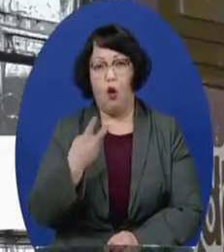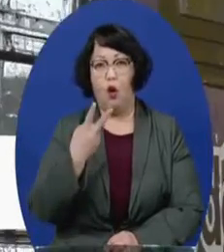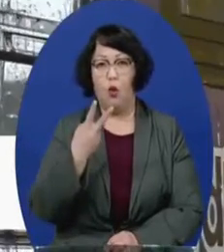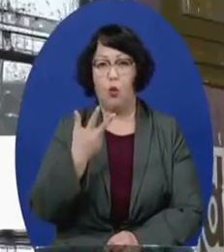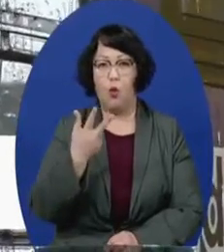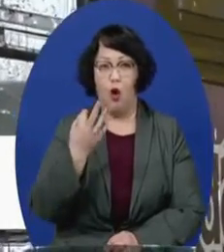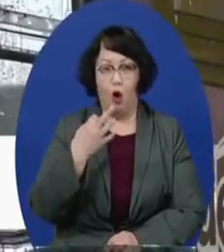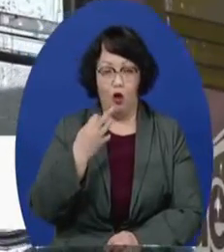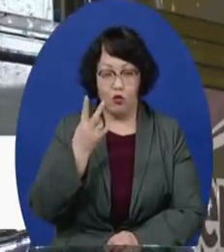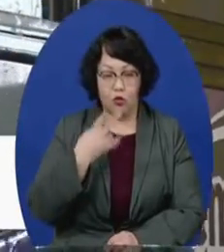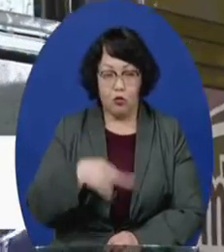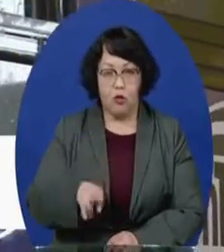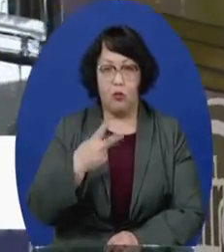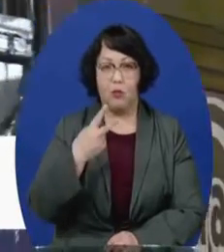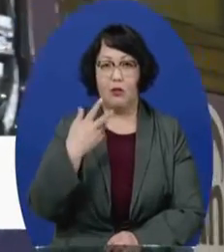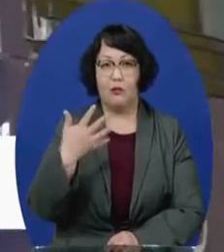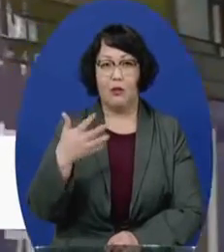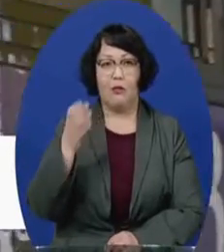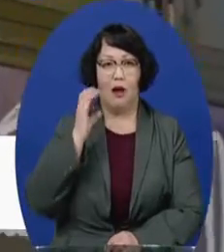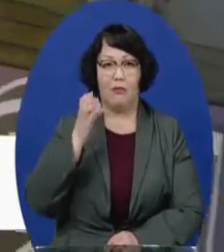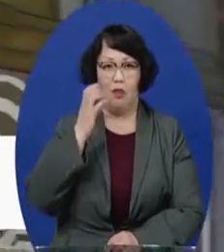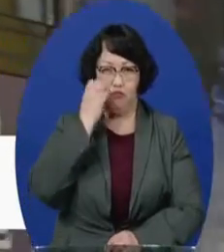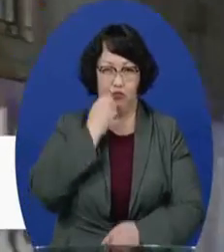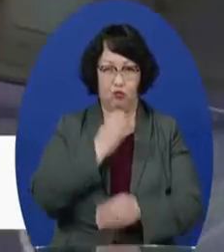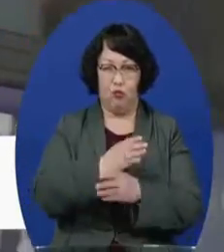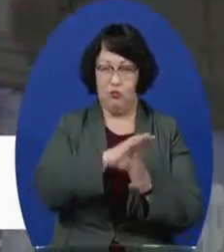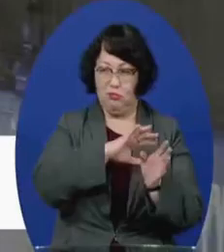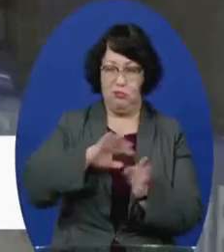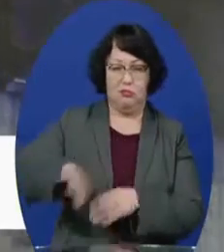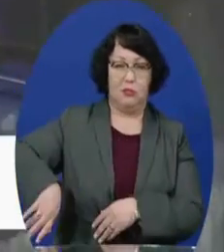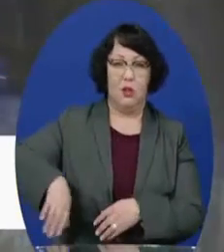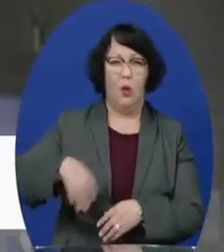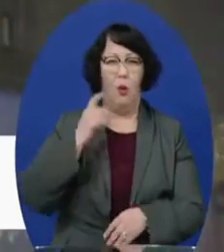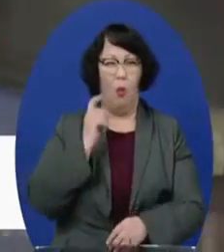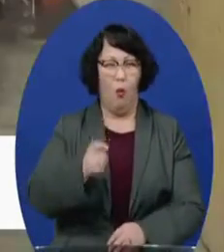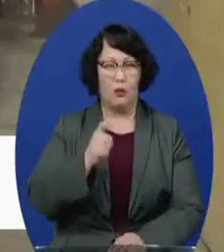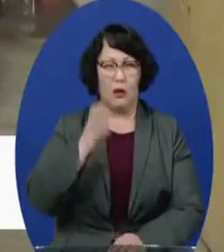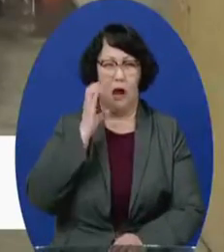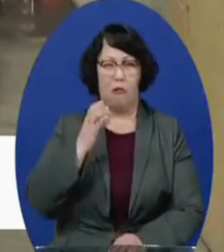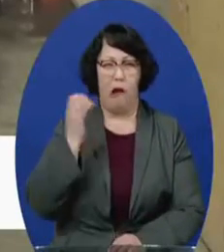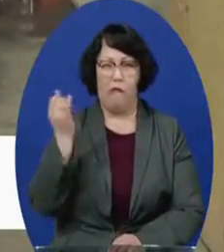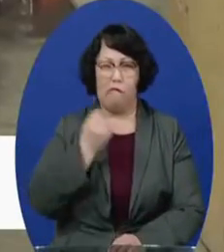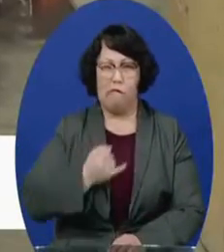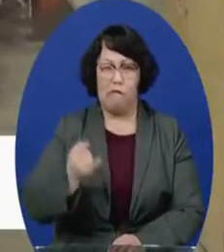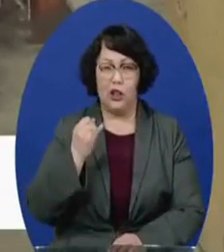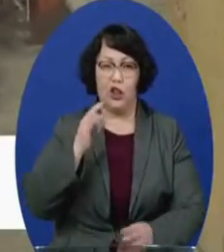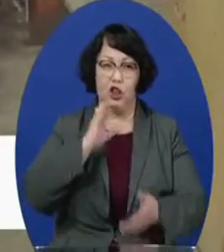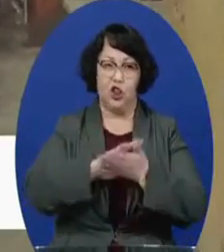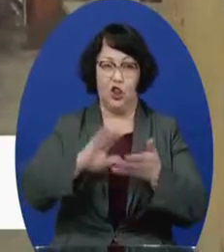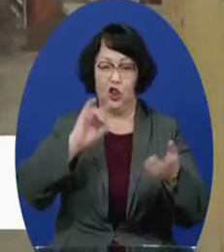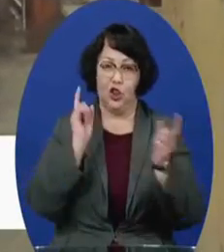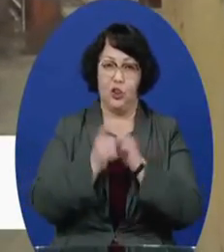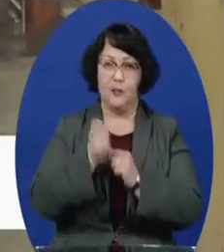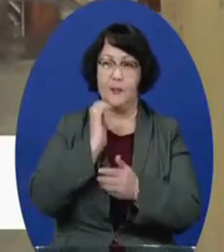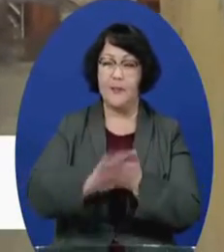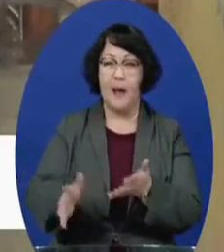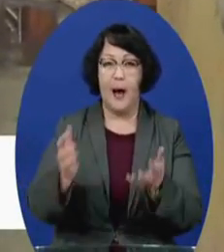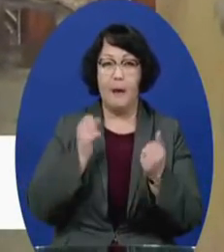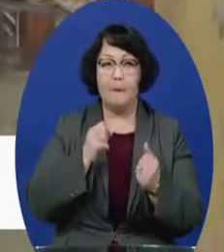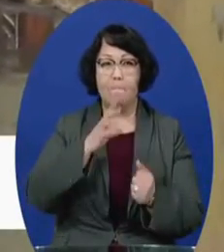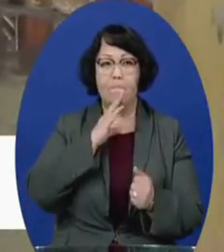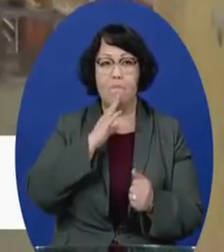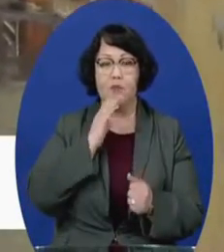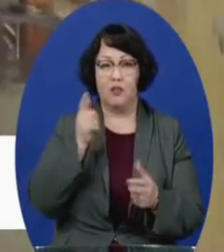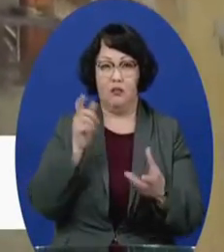онд 255 автобус хасагдахаар байна. Хууч юм уу тогтохгүй автобусыг шинжлэхээр энэ жил 46 автобус худалдан авахар гэрээ